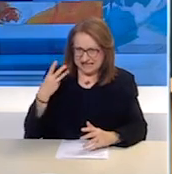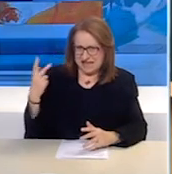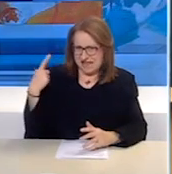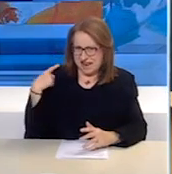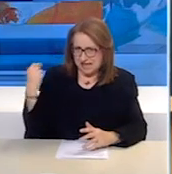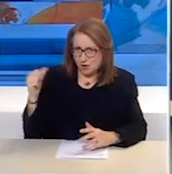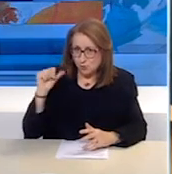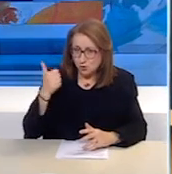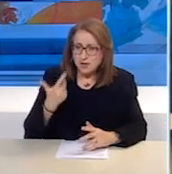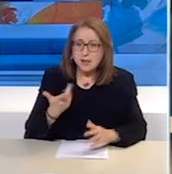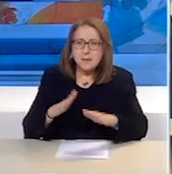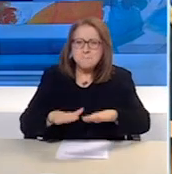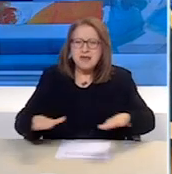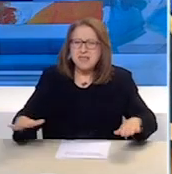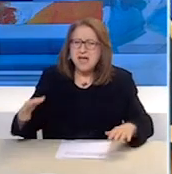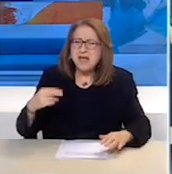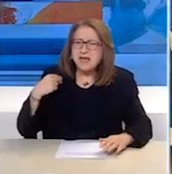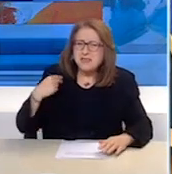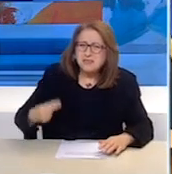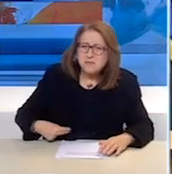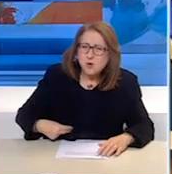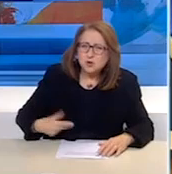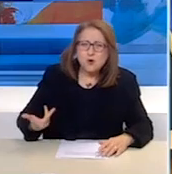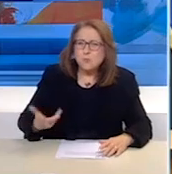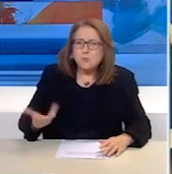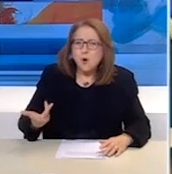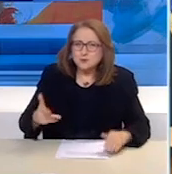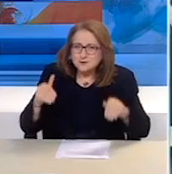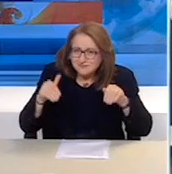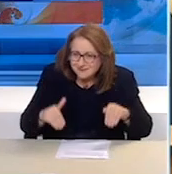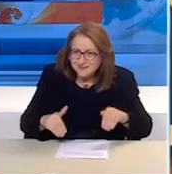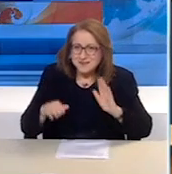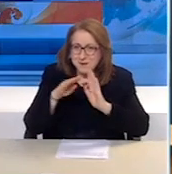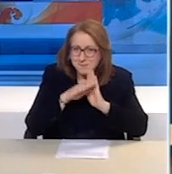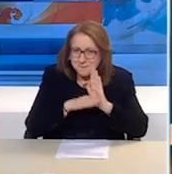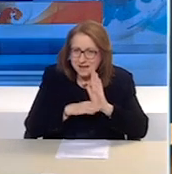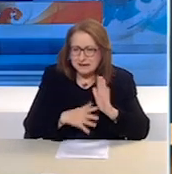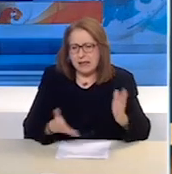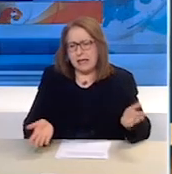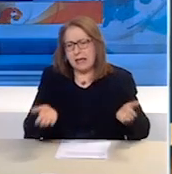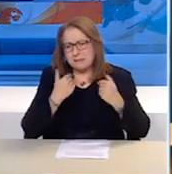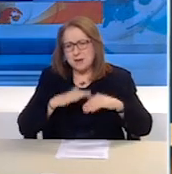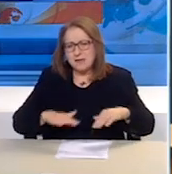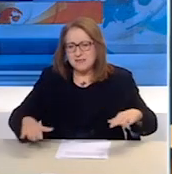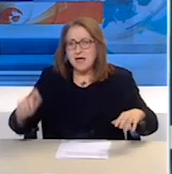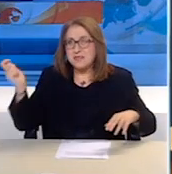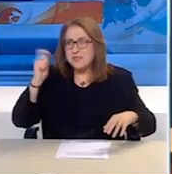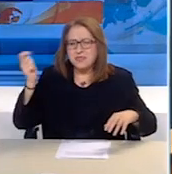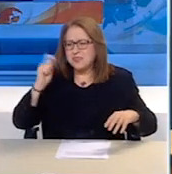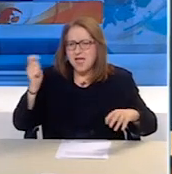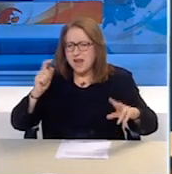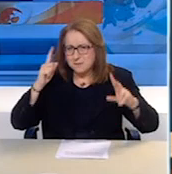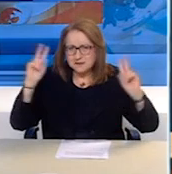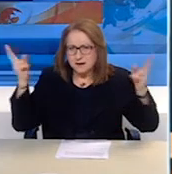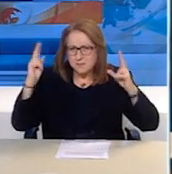να πείσετε παιδιά δημοτικού και γυμνασίου να τηρήσουν ευλαβικά μέτρα προστασίας όταν μεσολαβούν διαλύματα και σε πολλά σχολεία πολύ